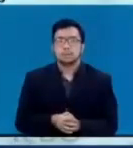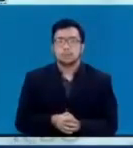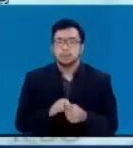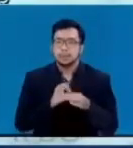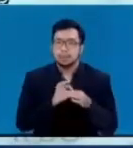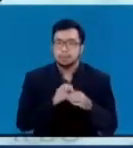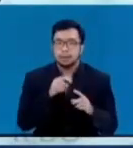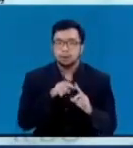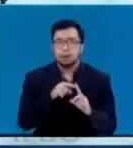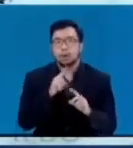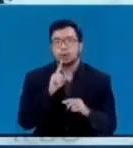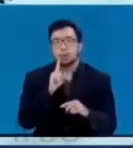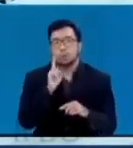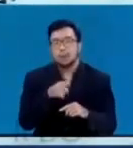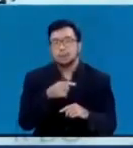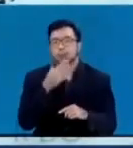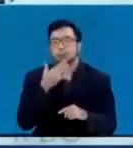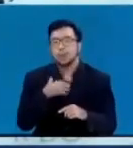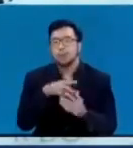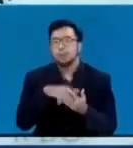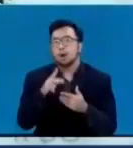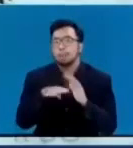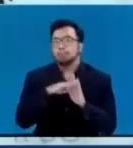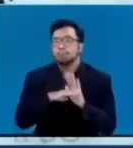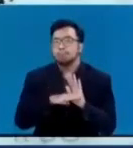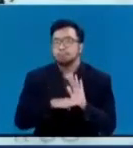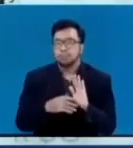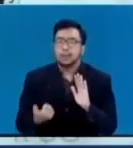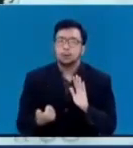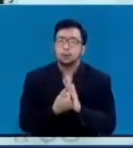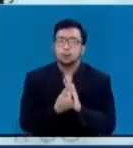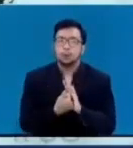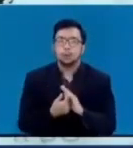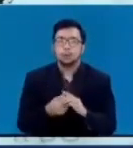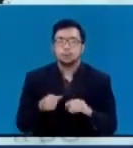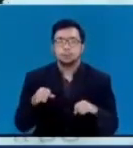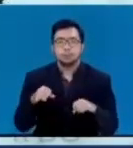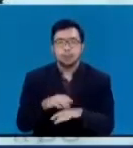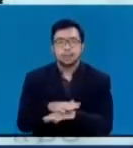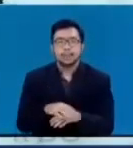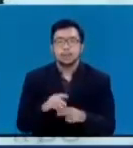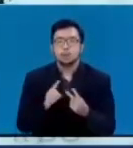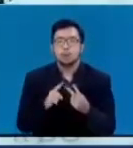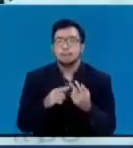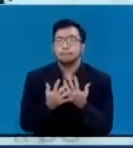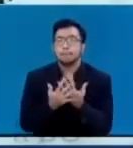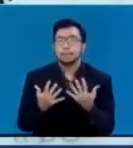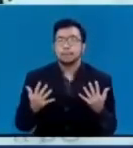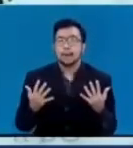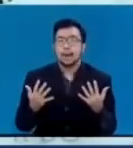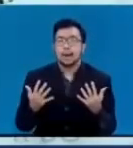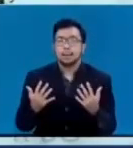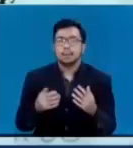untuk memiliki program-program yang selaras dengan tadi. Kemudian tadi aktivasi ya masyarakatnya supaya mempunyai program-program